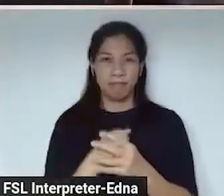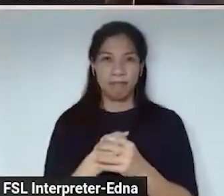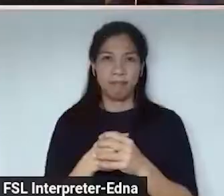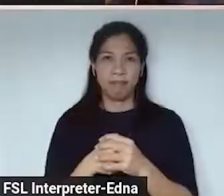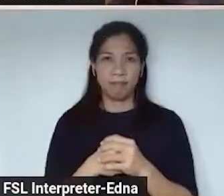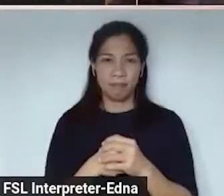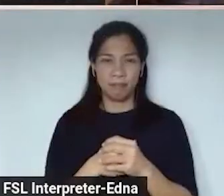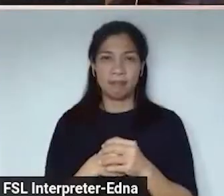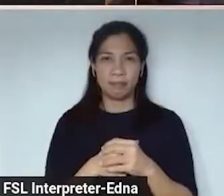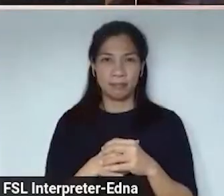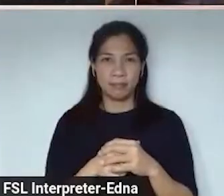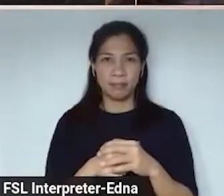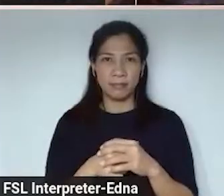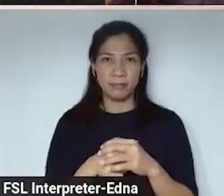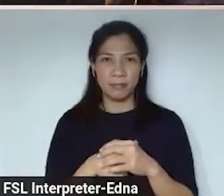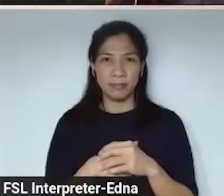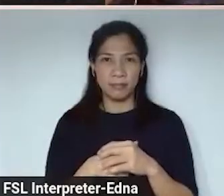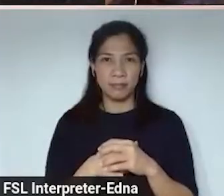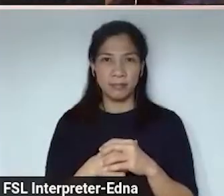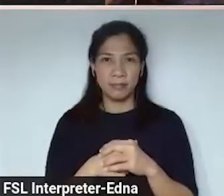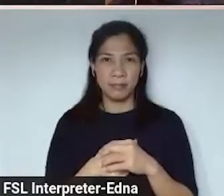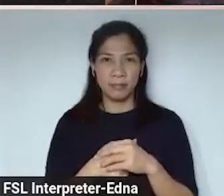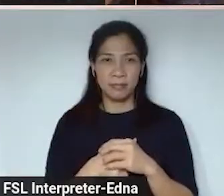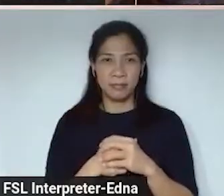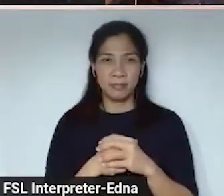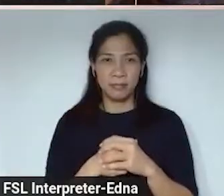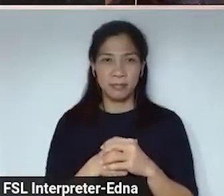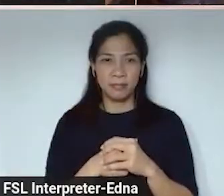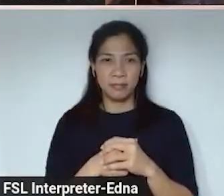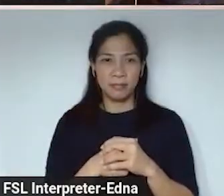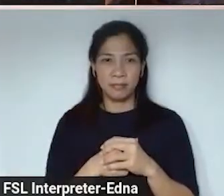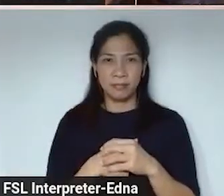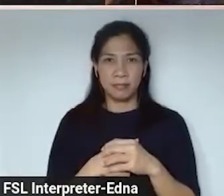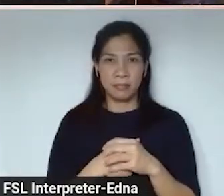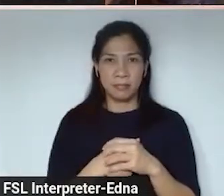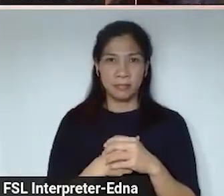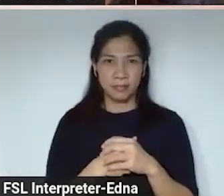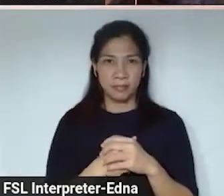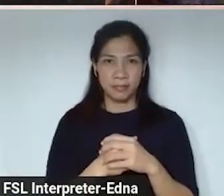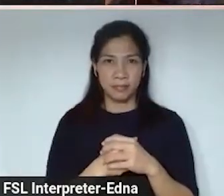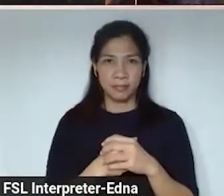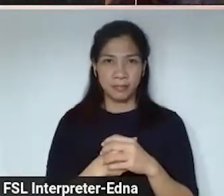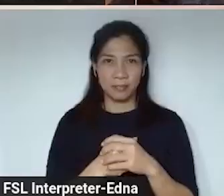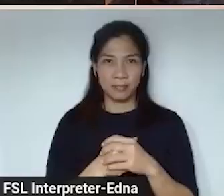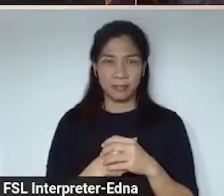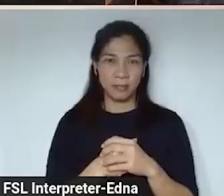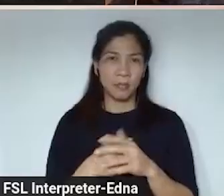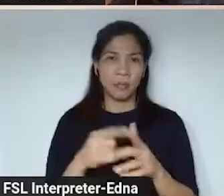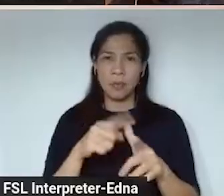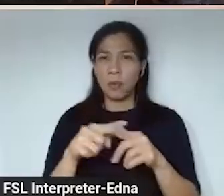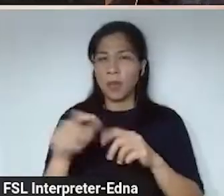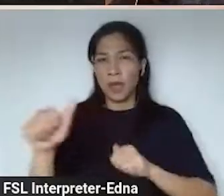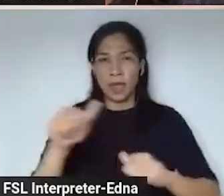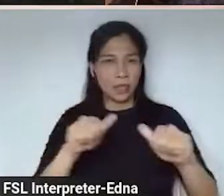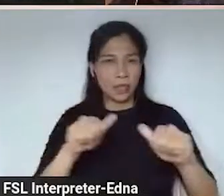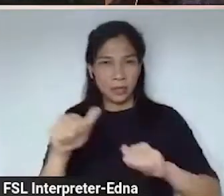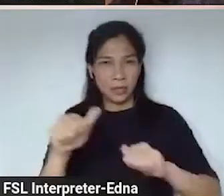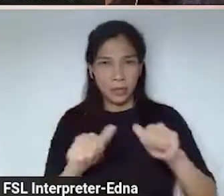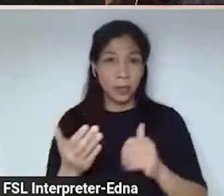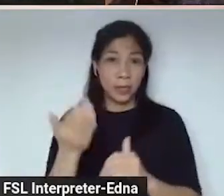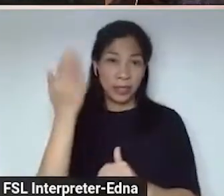no, gusto ko itang tanungin kasi syempre, di ba, yung mga activities mo, yung usual activities mo, syempre, alam mo